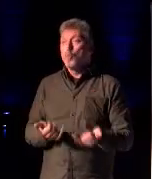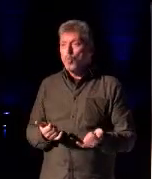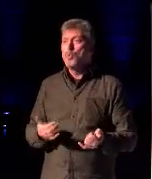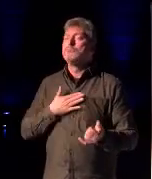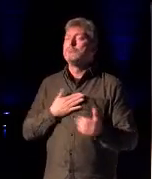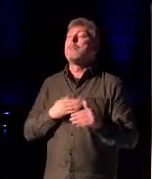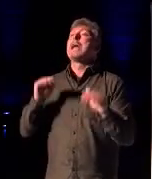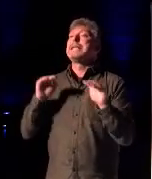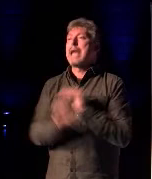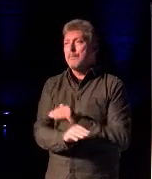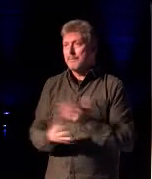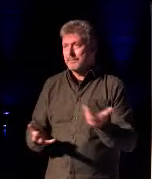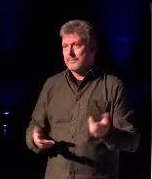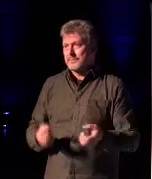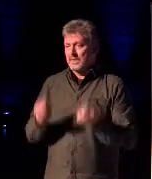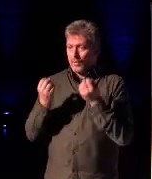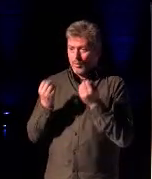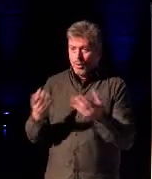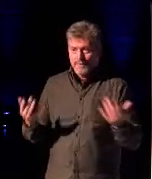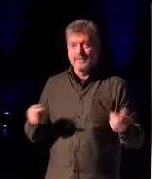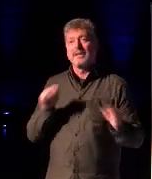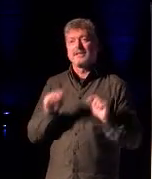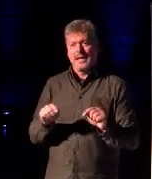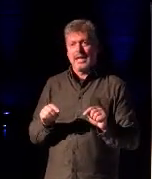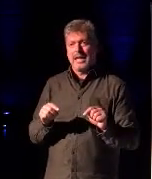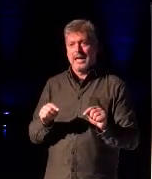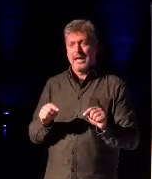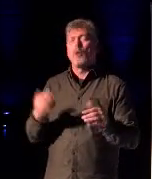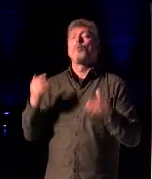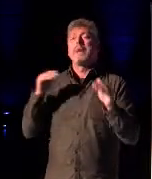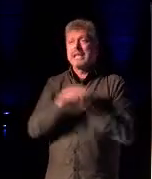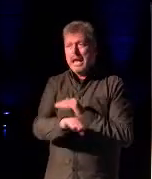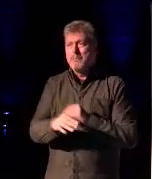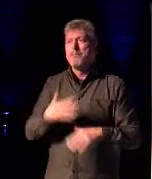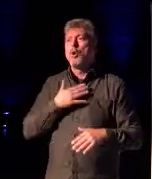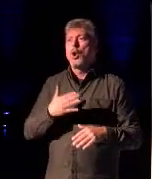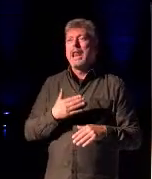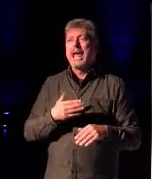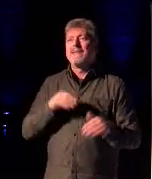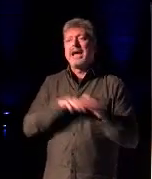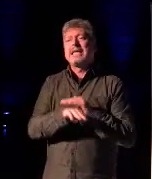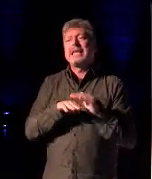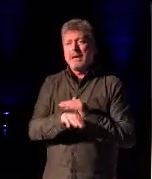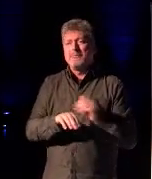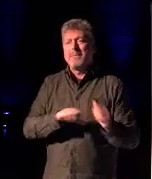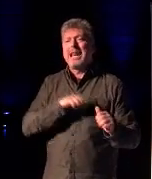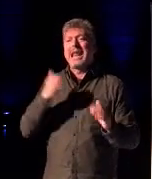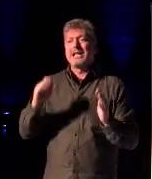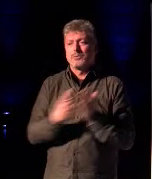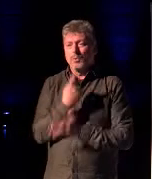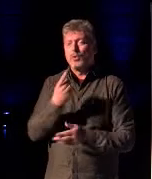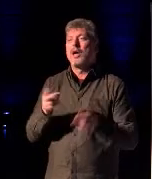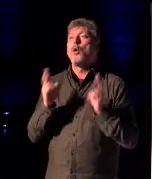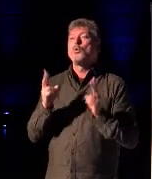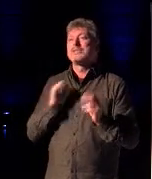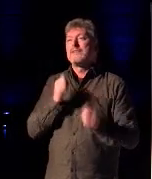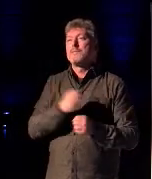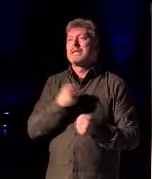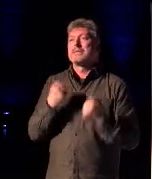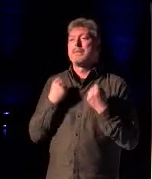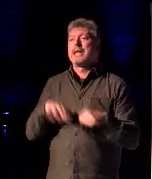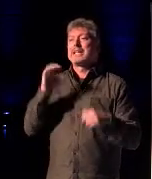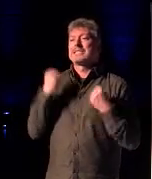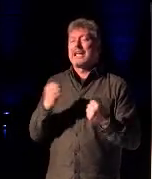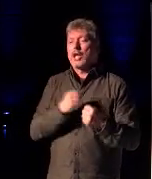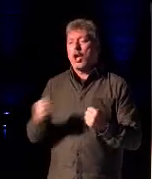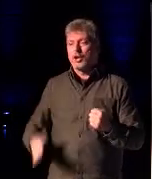hjem. Og det veldig ofte å komme seg hjem og leve hjemme lengst mulig. Og så var det selvfølgelig å bli sterkere i høyre fot.